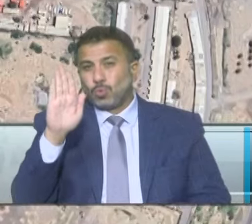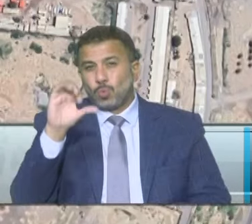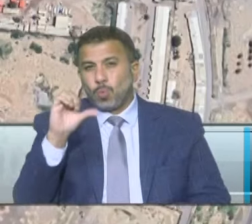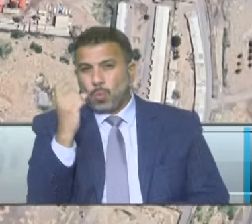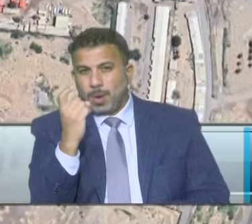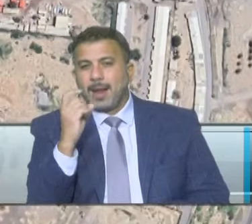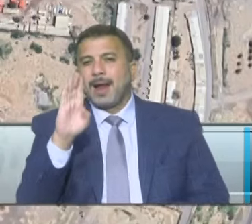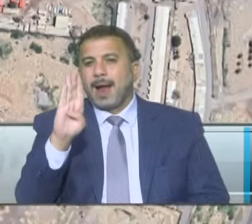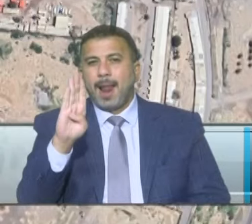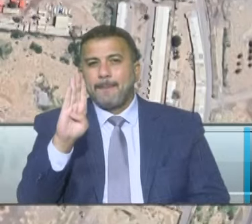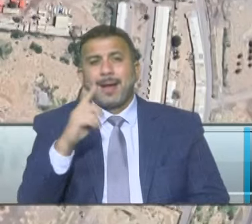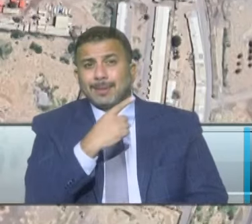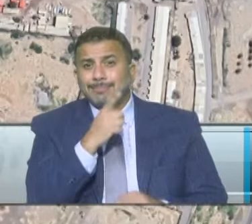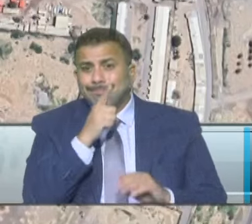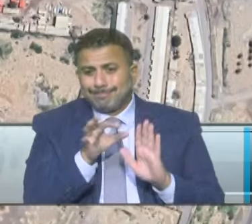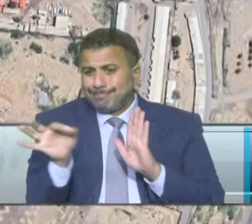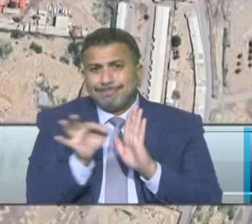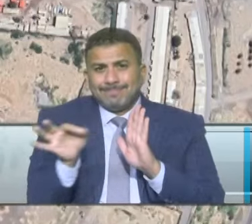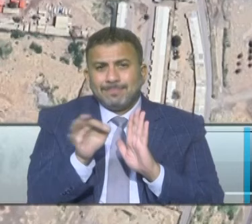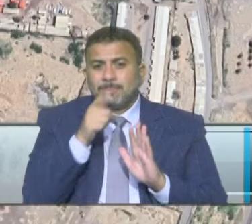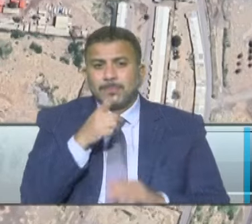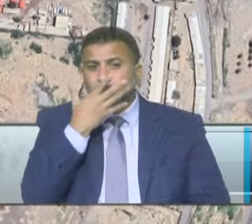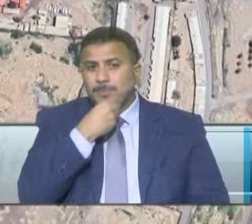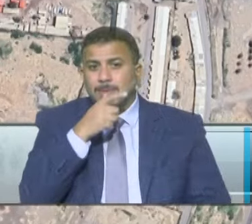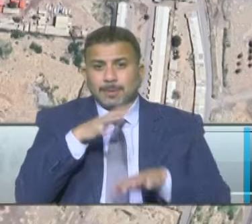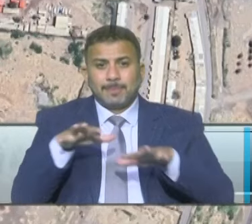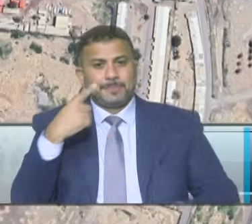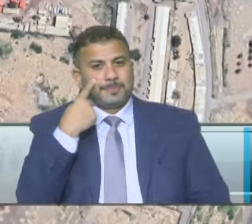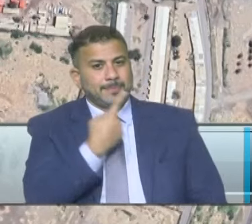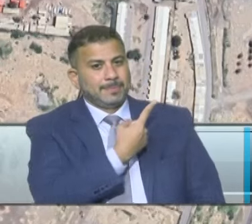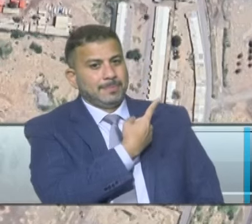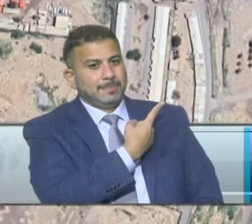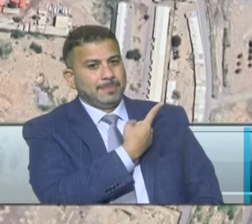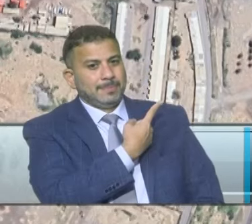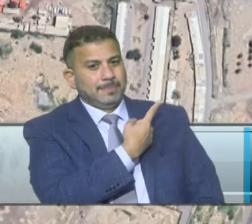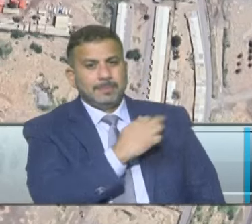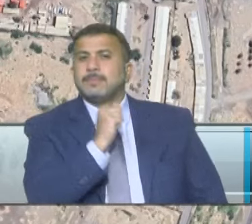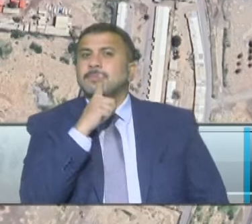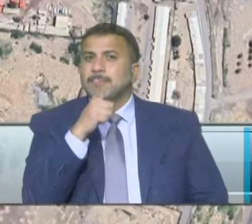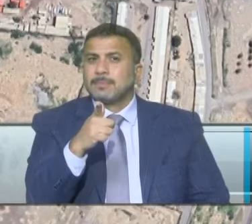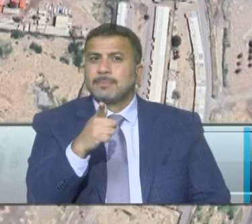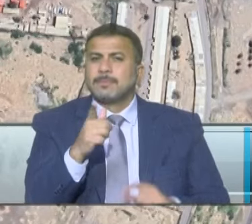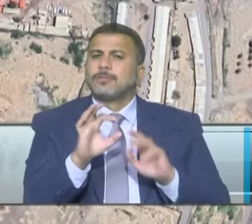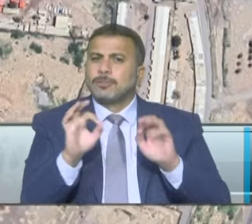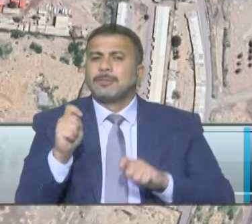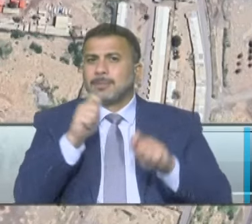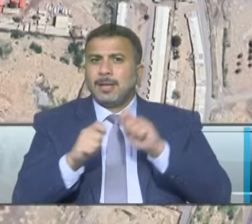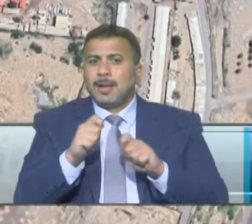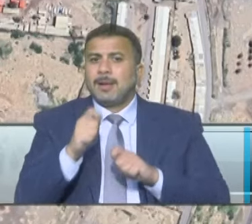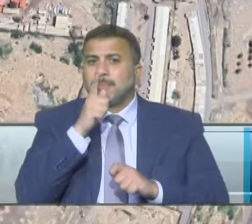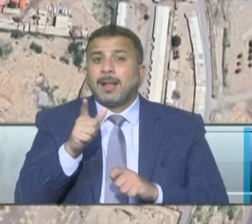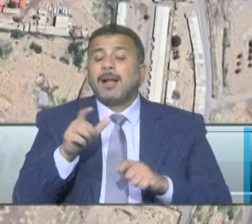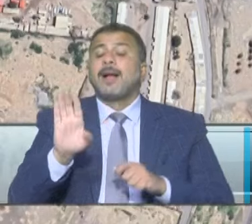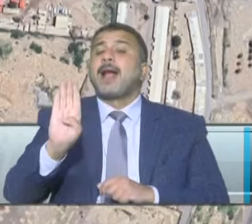و مثل ما نشوف هذا الشاطئ الجميل اللي تم تهيئته و بناء لمدينه